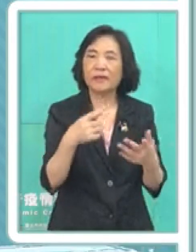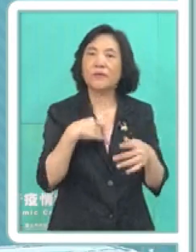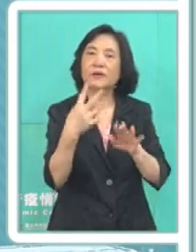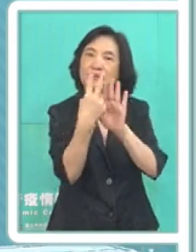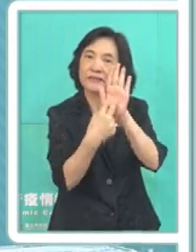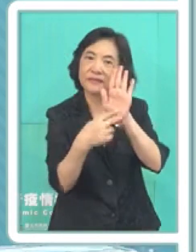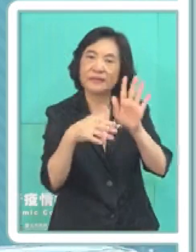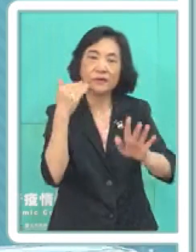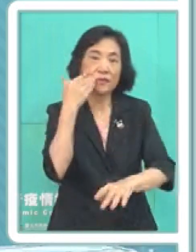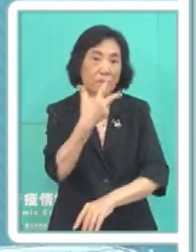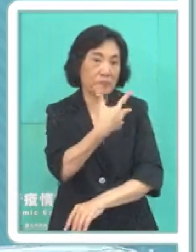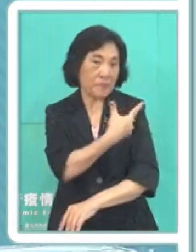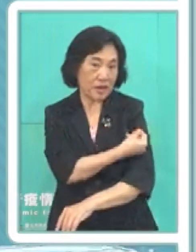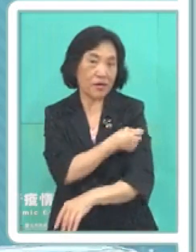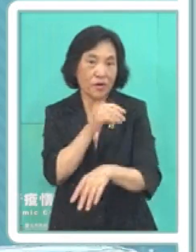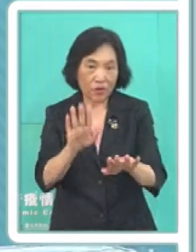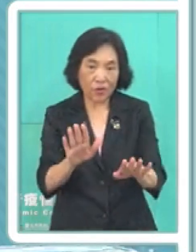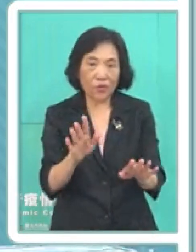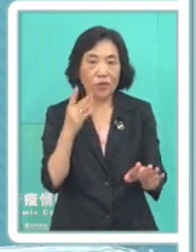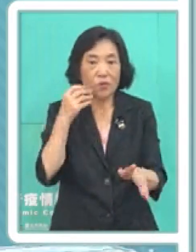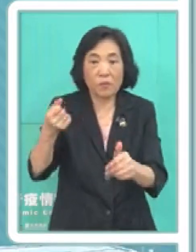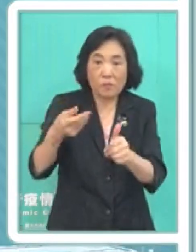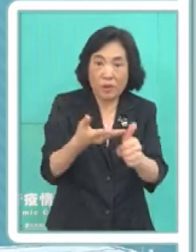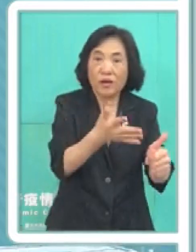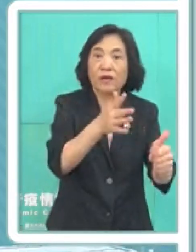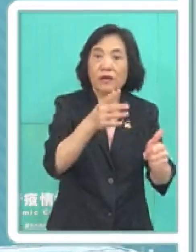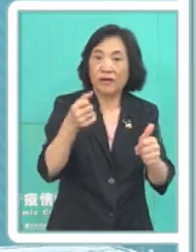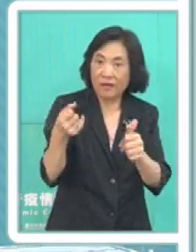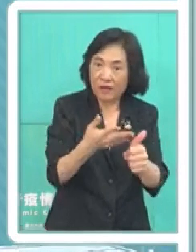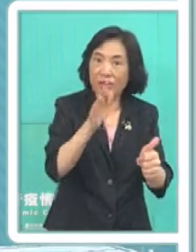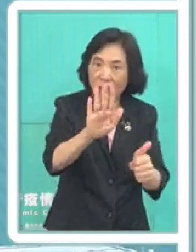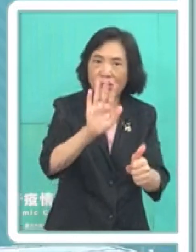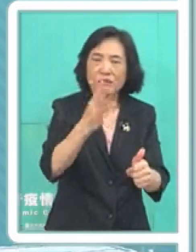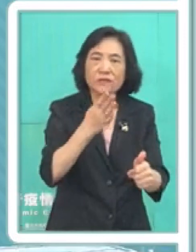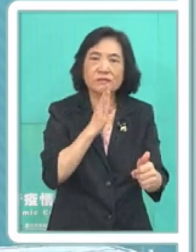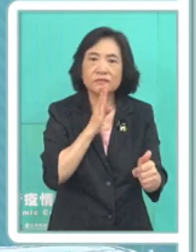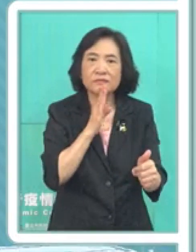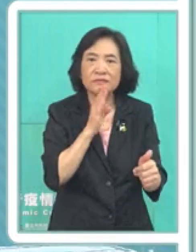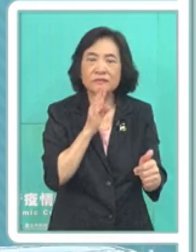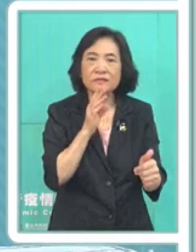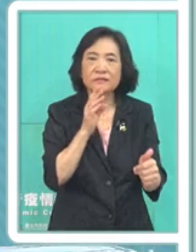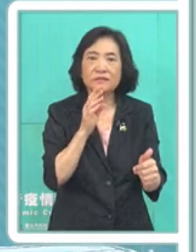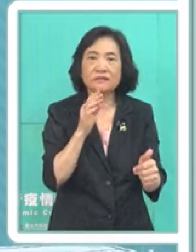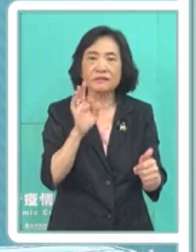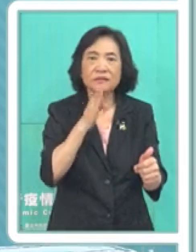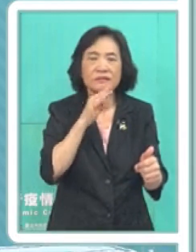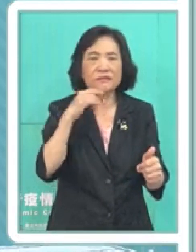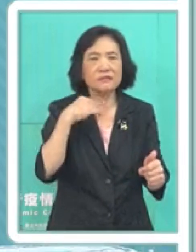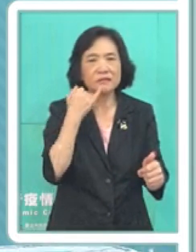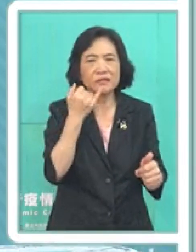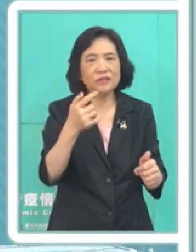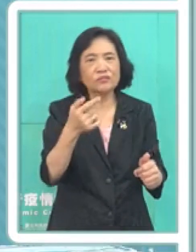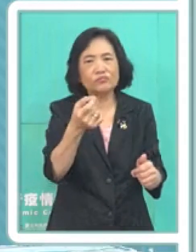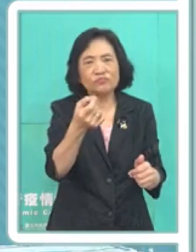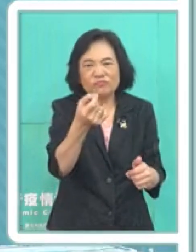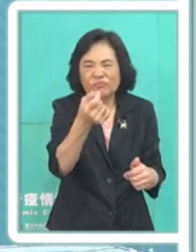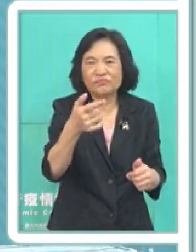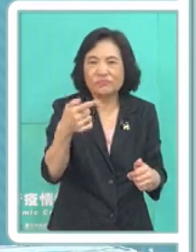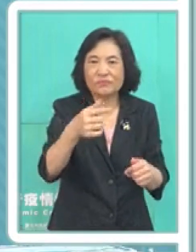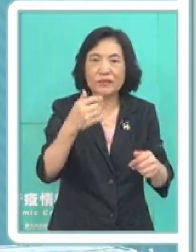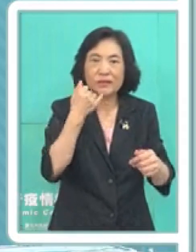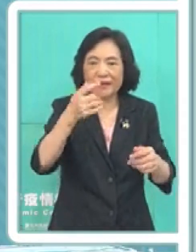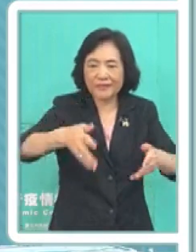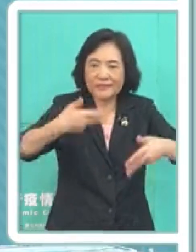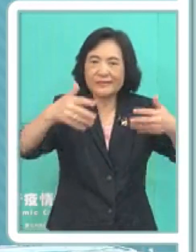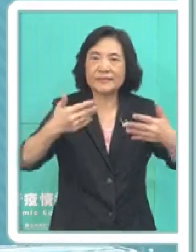道哦，减少感染的情况不多，特别是遇到流感，但是打疫苗哦可以减